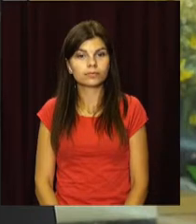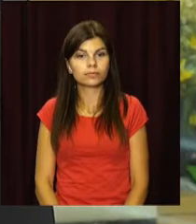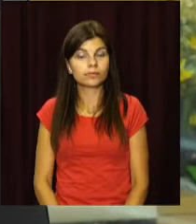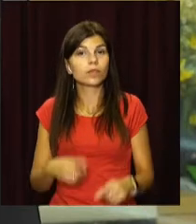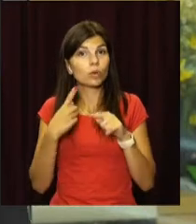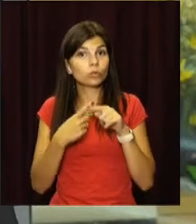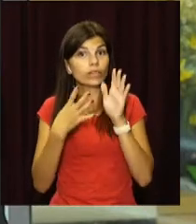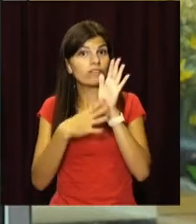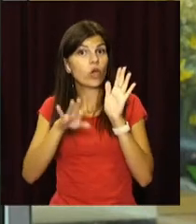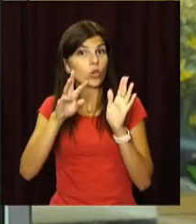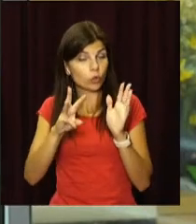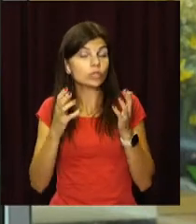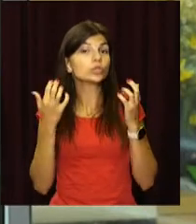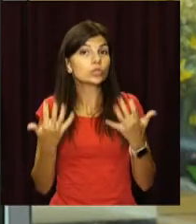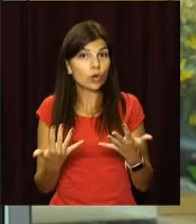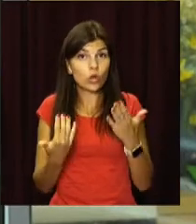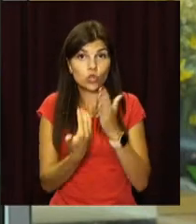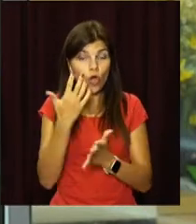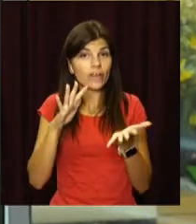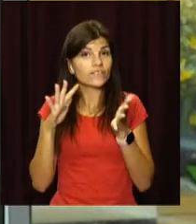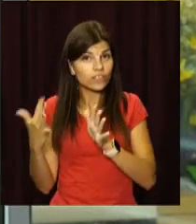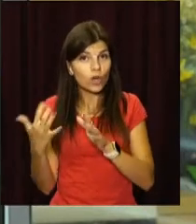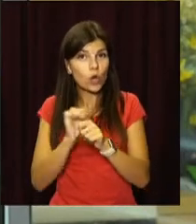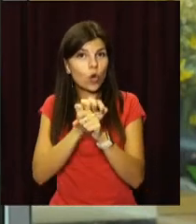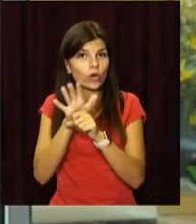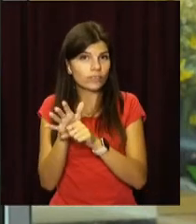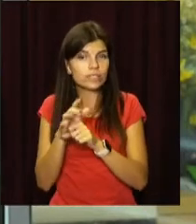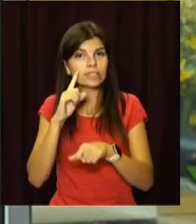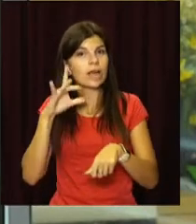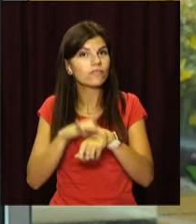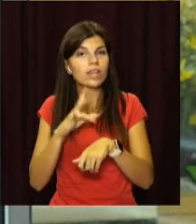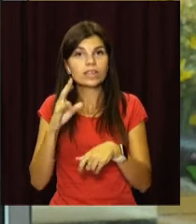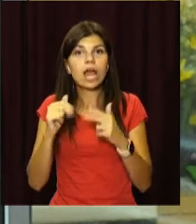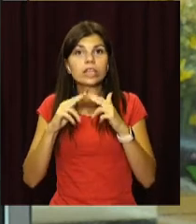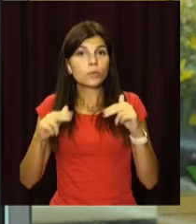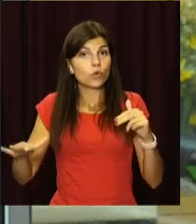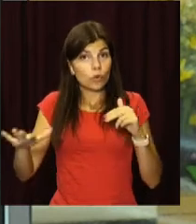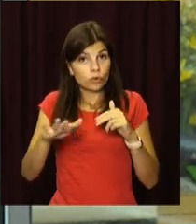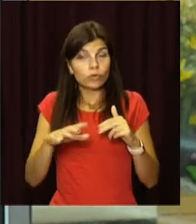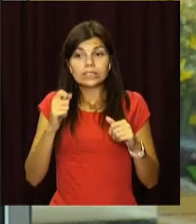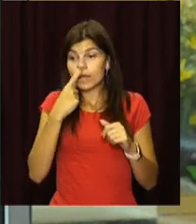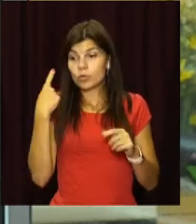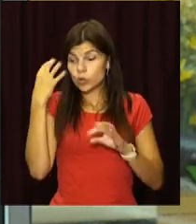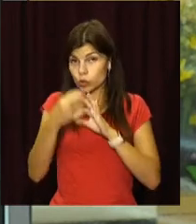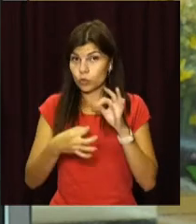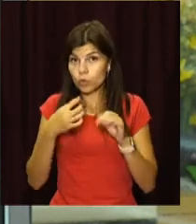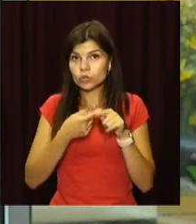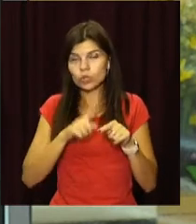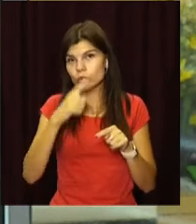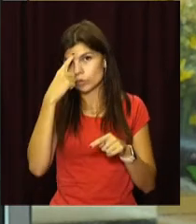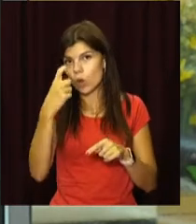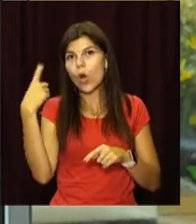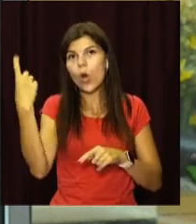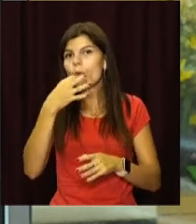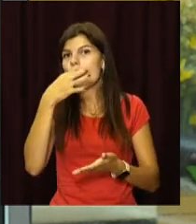Плюс 93 – саме стільки нових випадків коронавірусу зафіксували на Дніпропетровщині за минулу добу. Про це повідомили